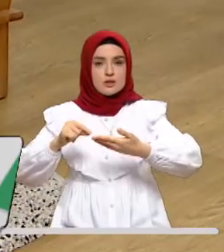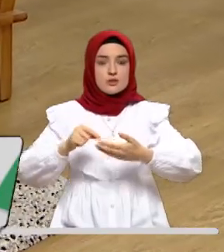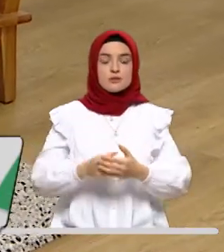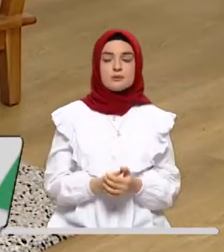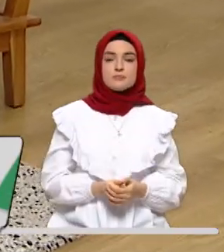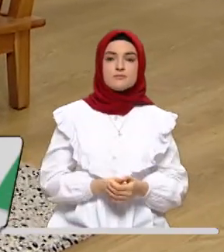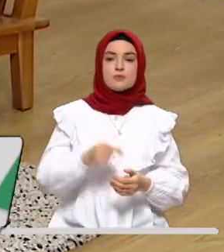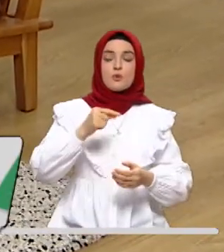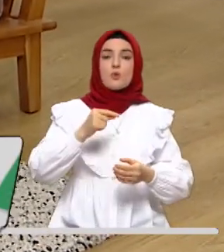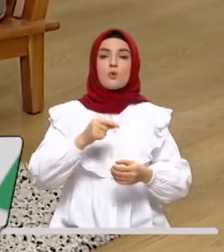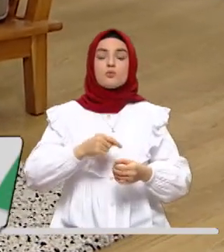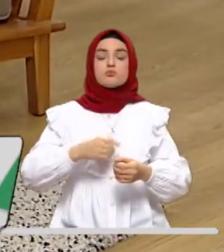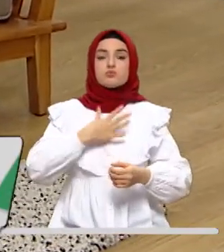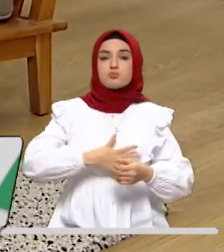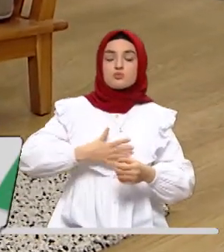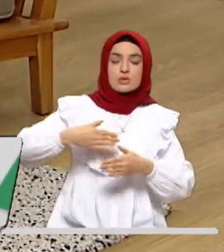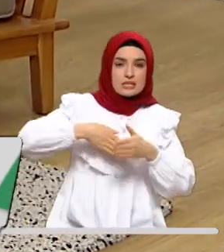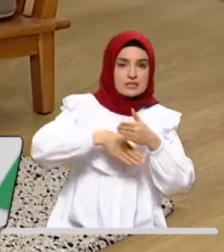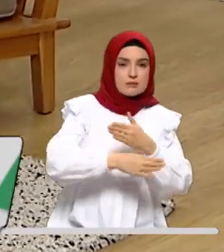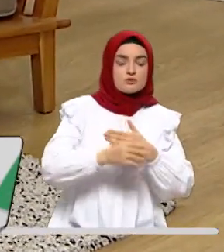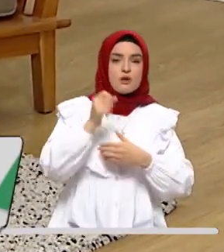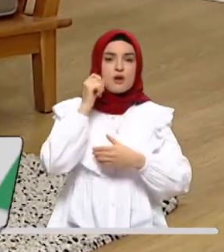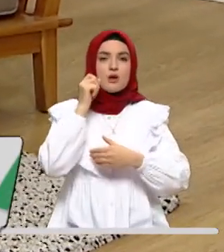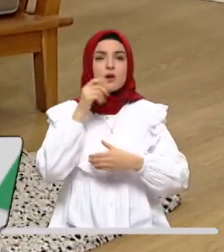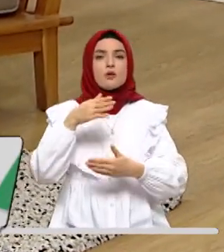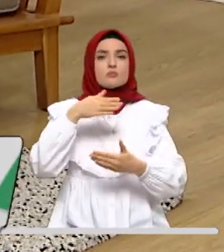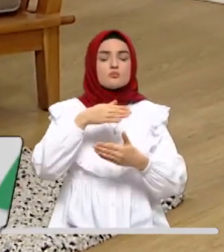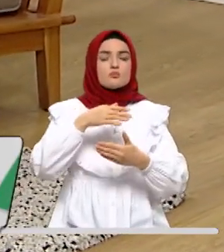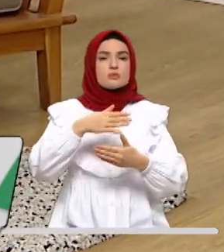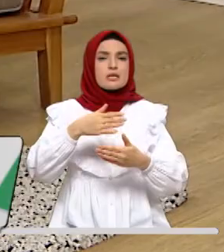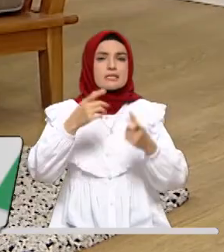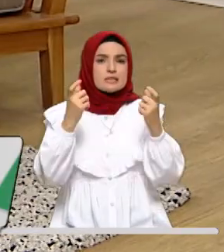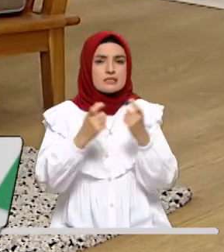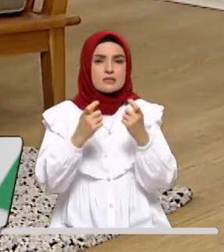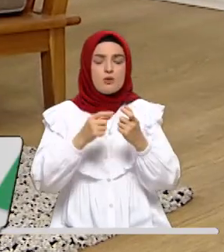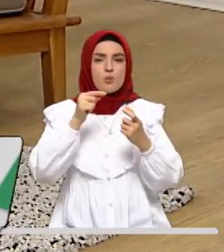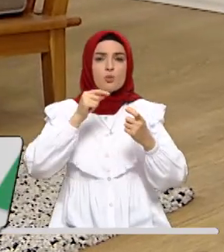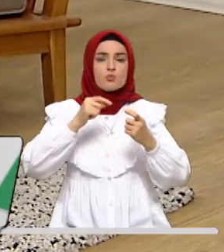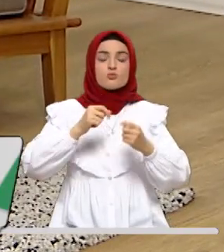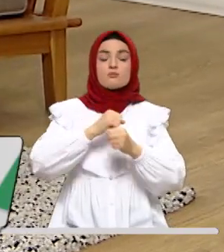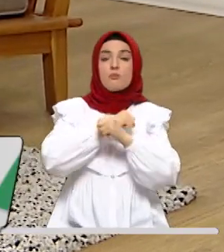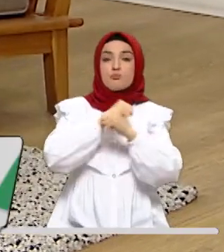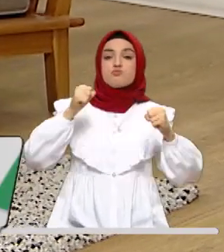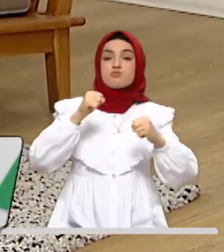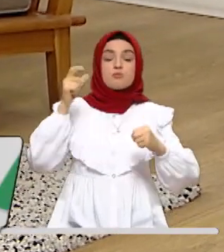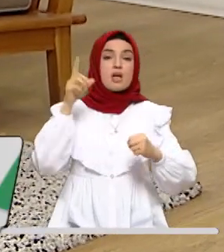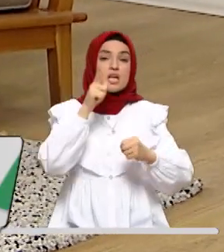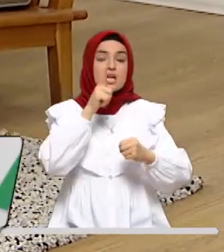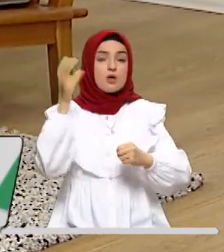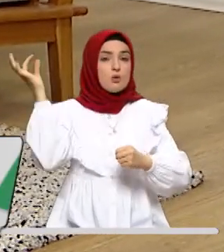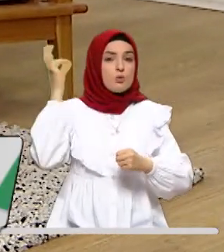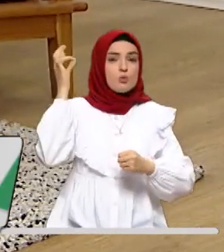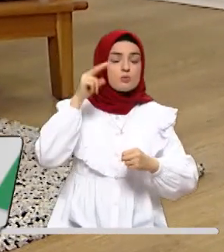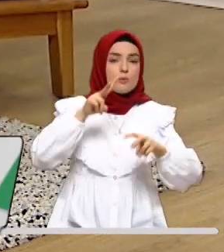girmiş. Ankara'mızın Polatlı kazasından Yunanlıların top sesleri duyuluyor. Ve Mehmet Akif